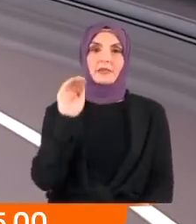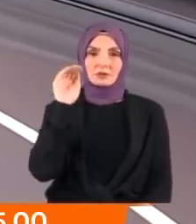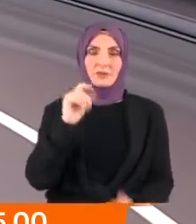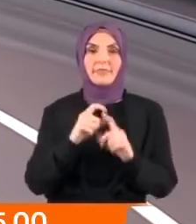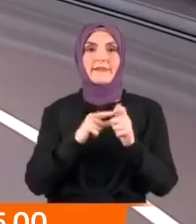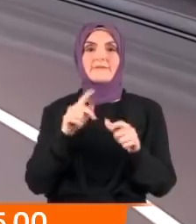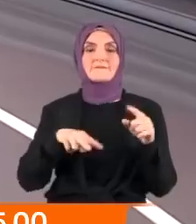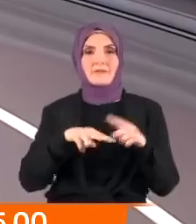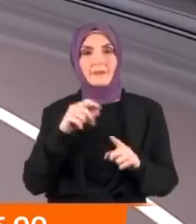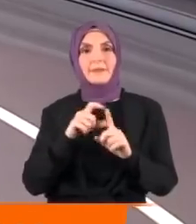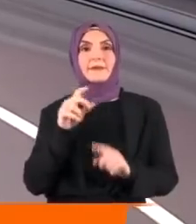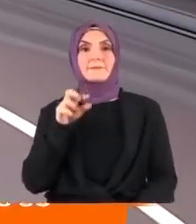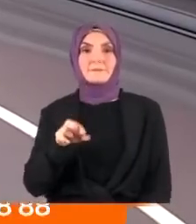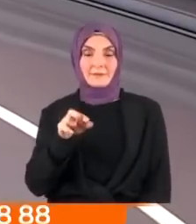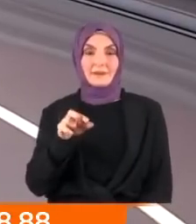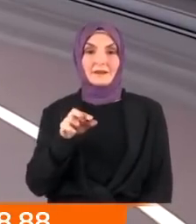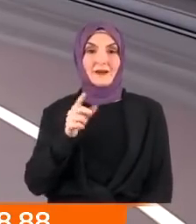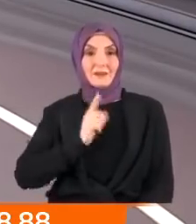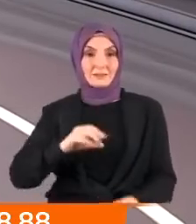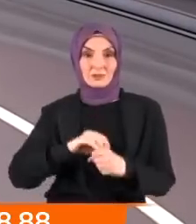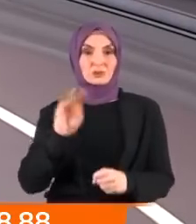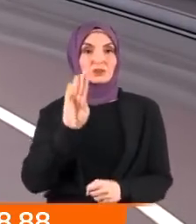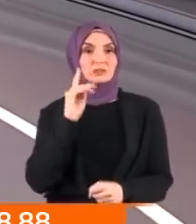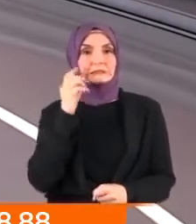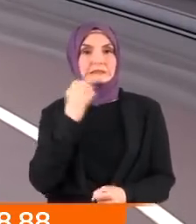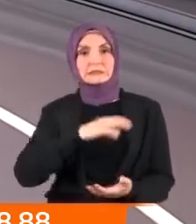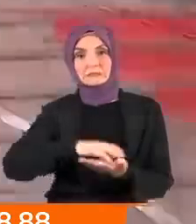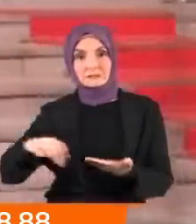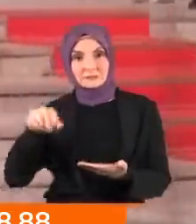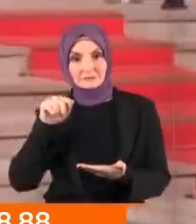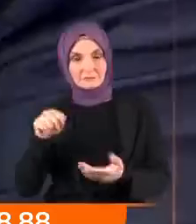ayrılınca eleştiri okları Kemal Kılıçdaroğlu'na döndü.